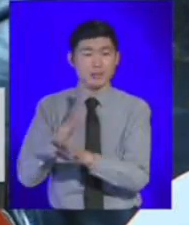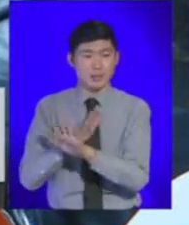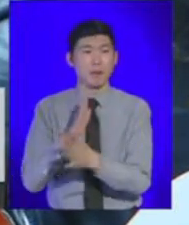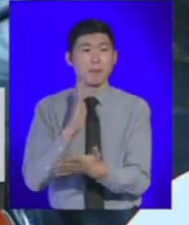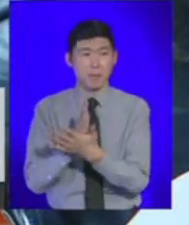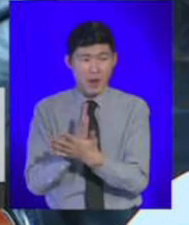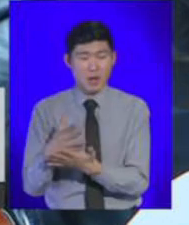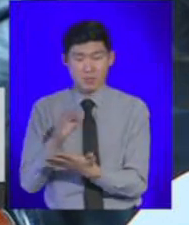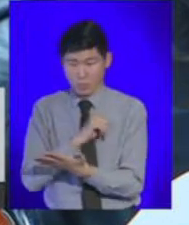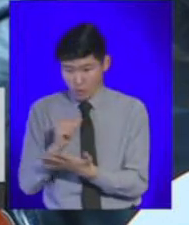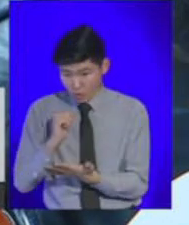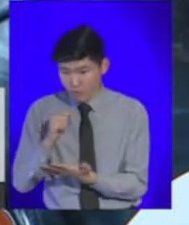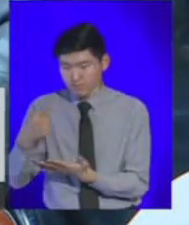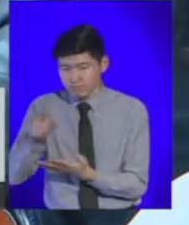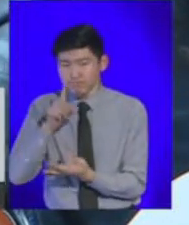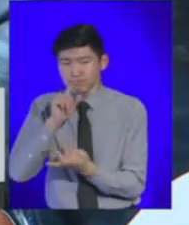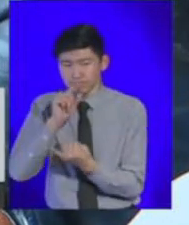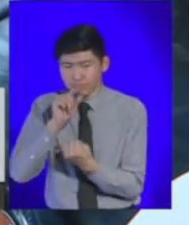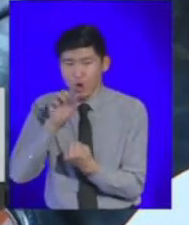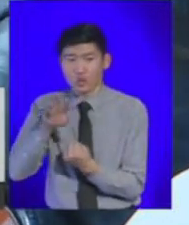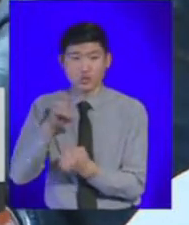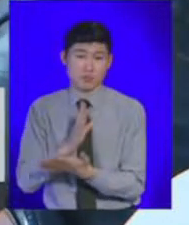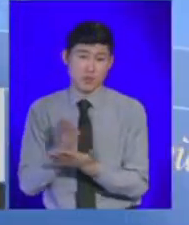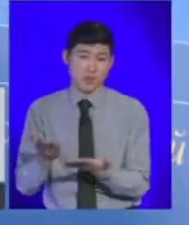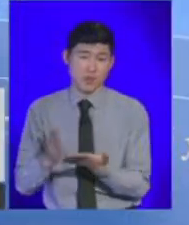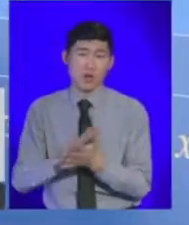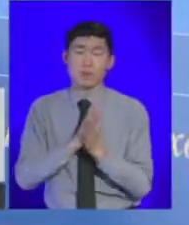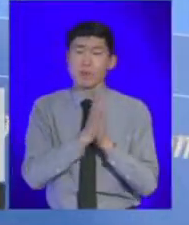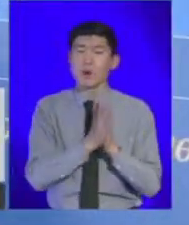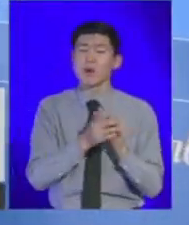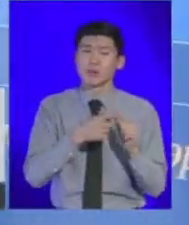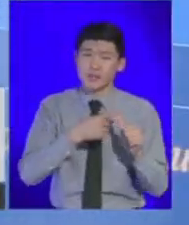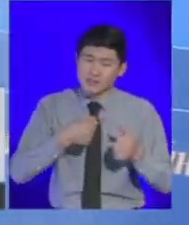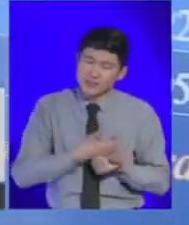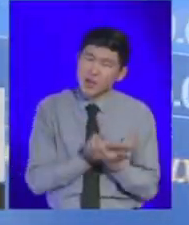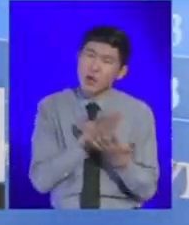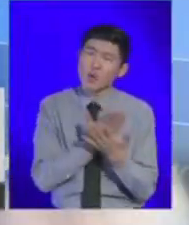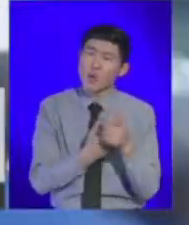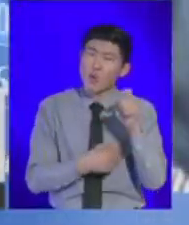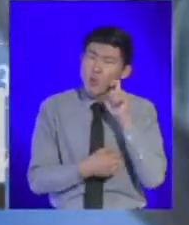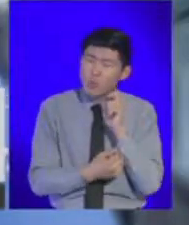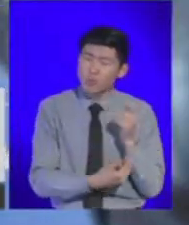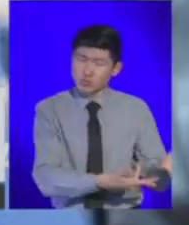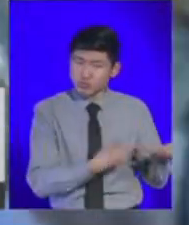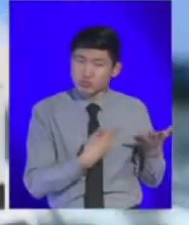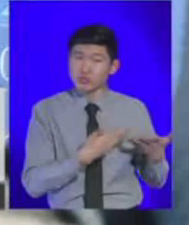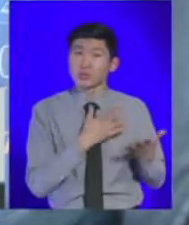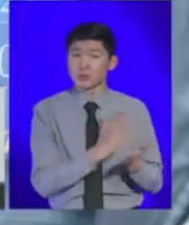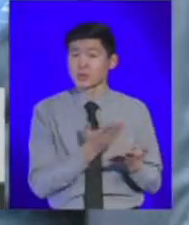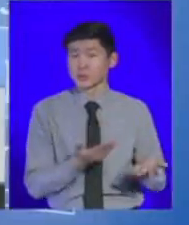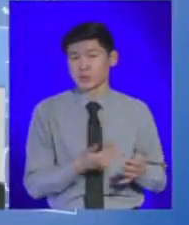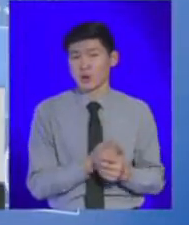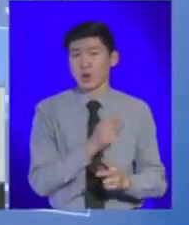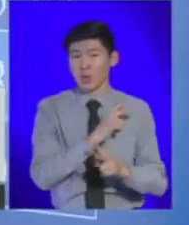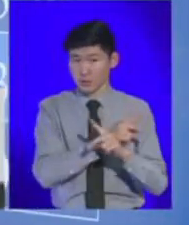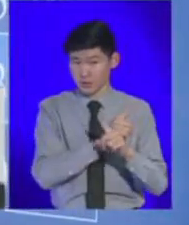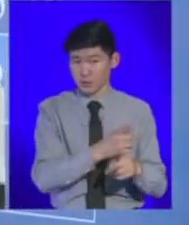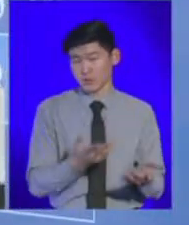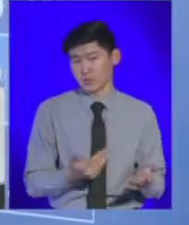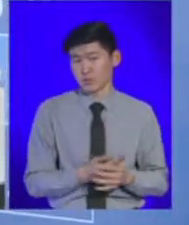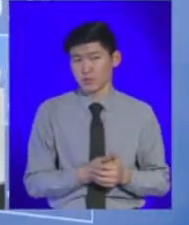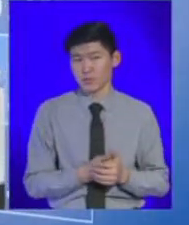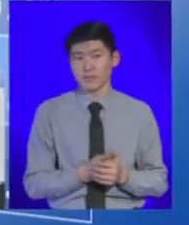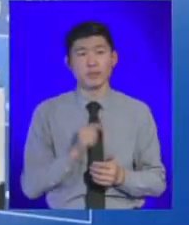хэмжээнд тогтоочлоо шүү дээ. Тэ. Энэ нэрсийг харин заглаад өгөөч гэсэн хүсэл тэгэл тавьд байгаа хгүй бид. Хуулийн дагуу. Одоо